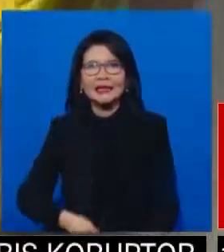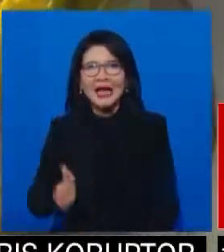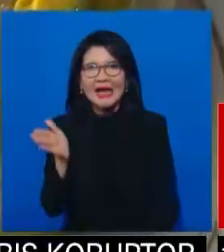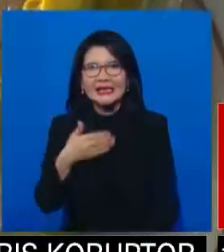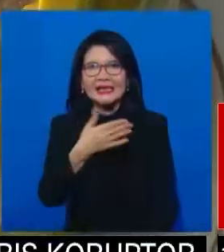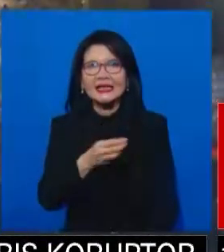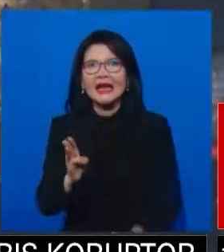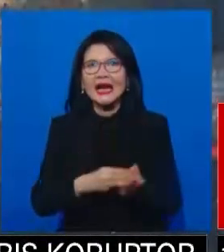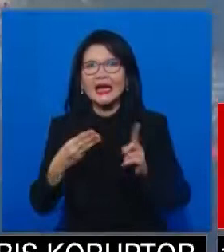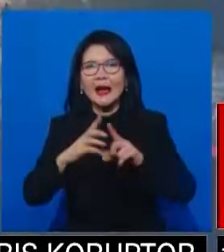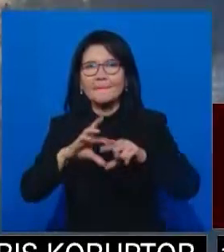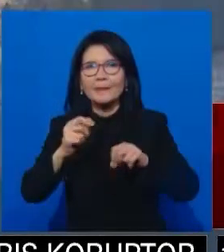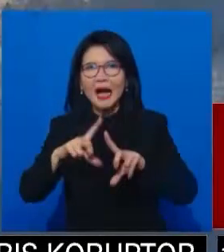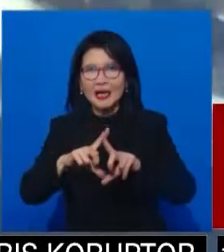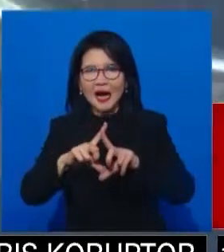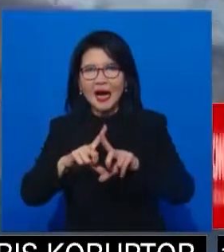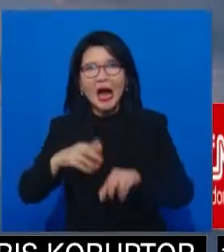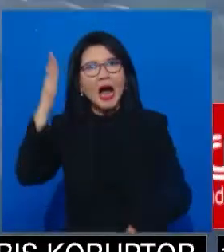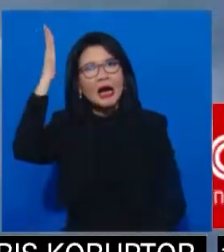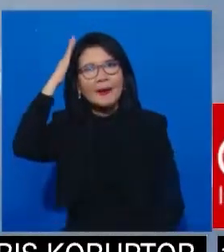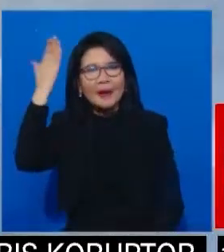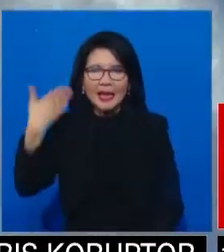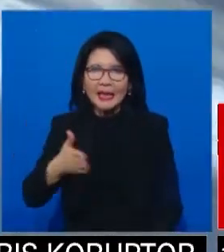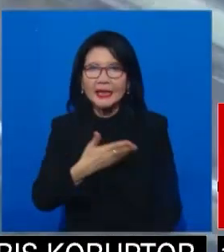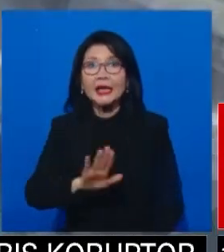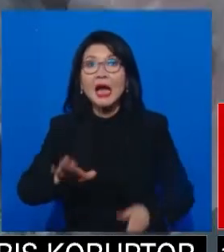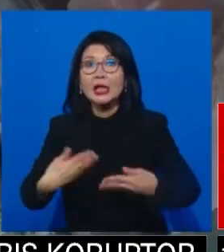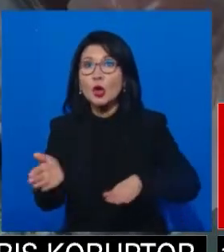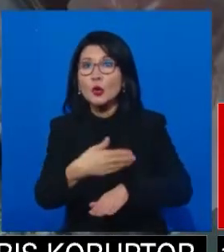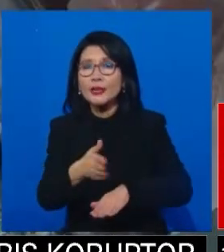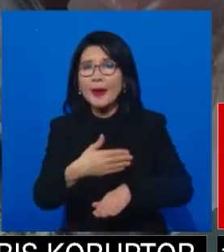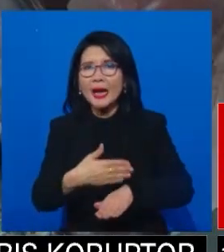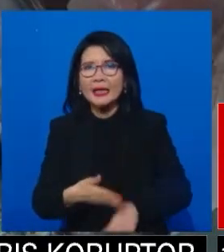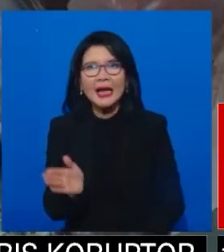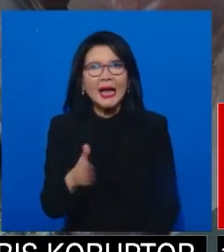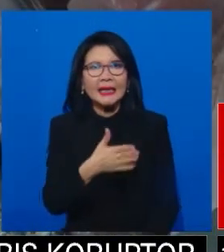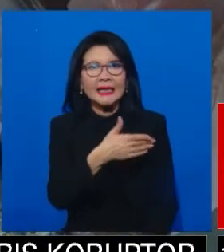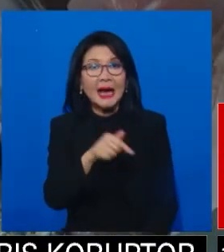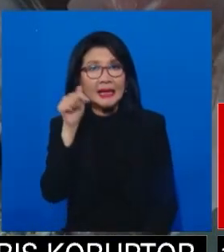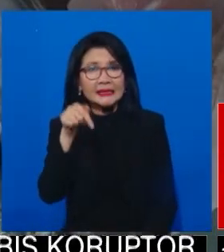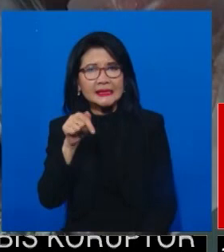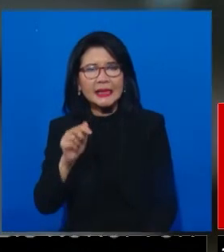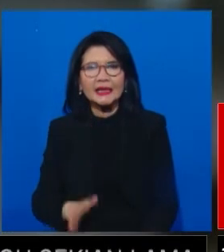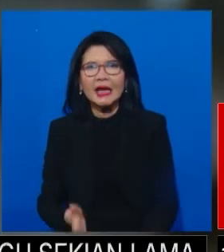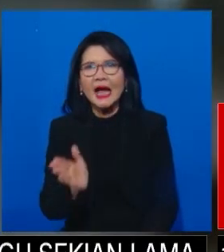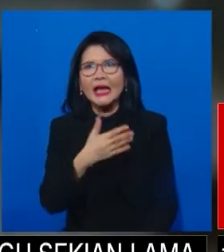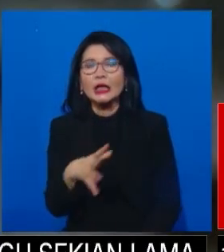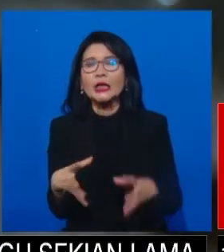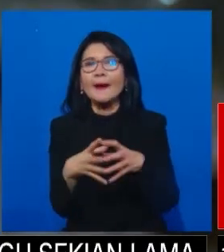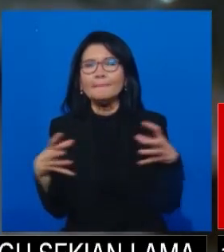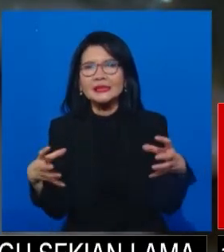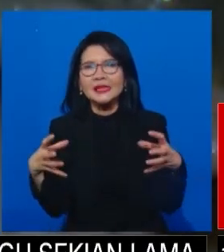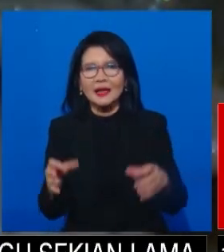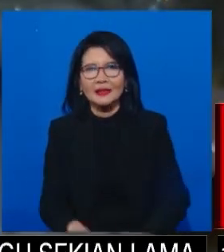Di antaranya dimasak asam-asam kepala ikan ataupun dibakar. Ikan mubara sendiri adalah salah satu ikan jenis giant trevally atau